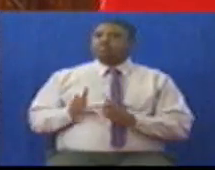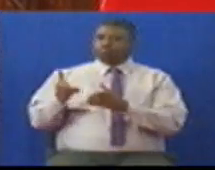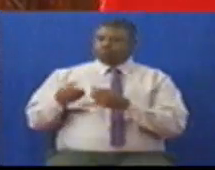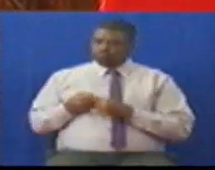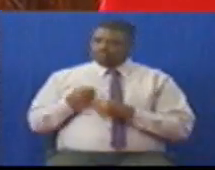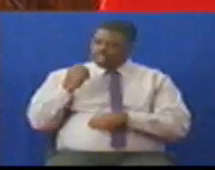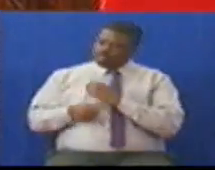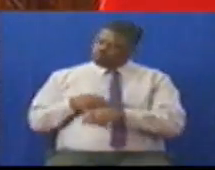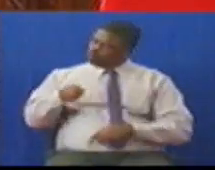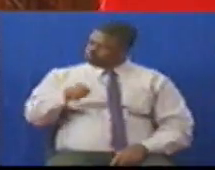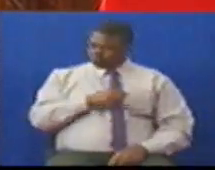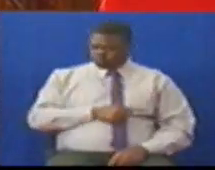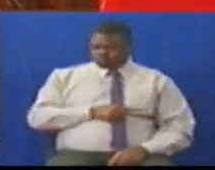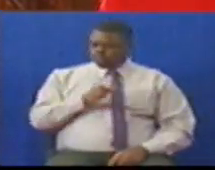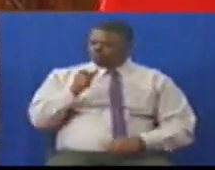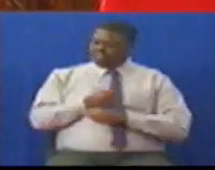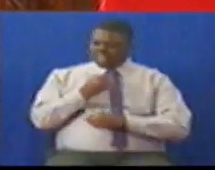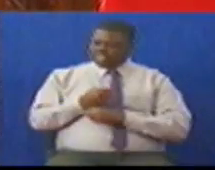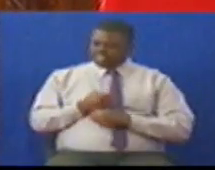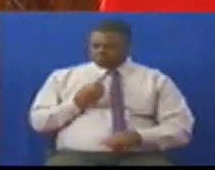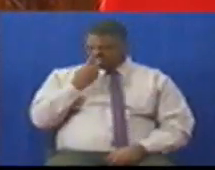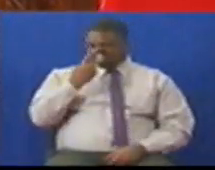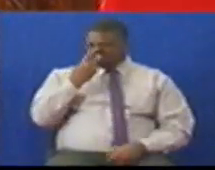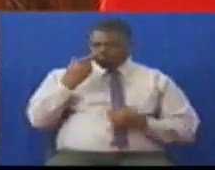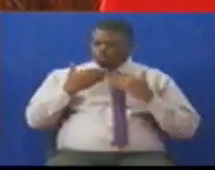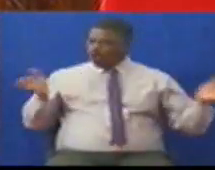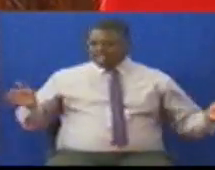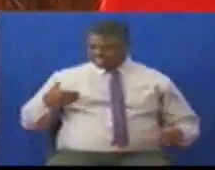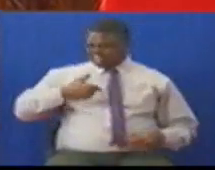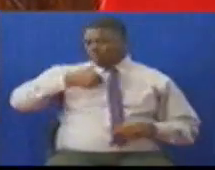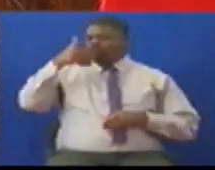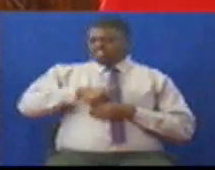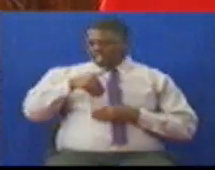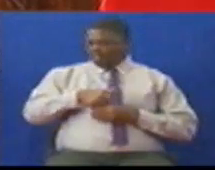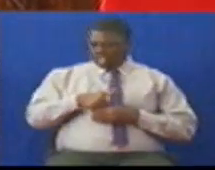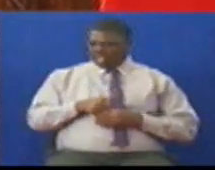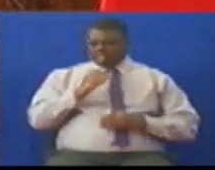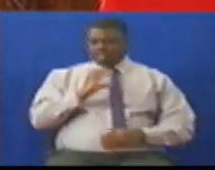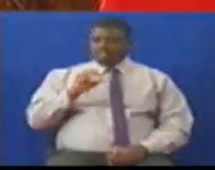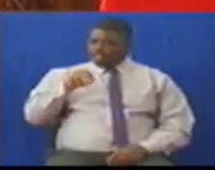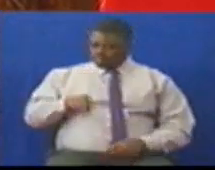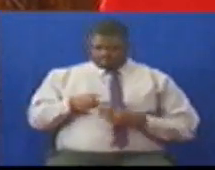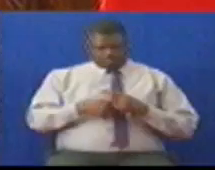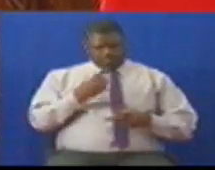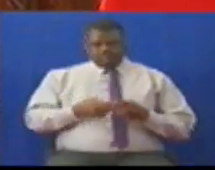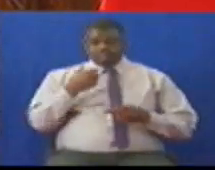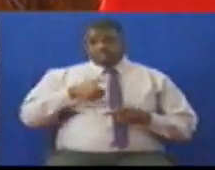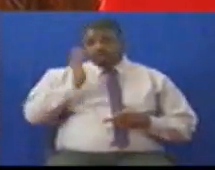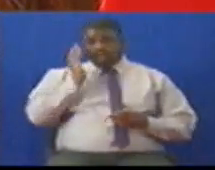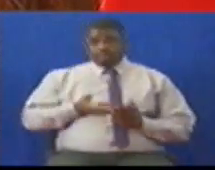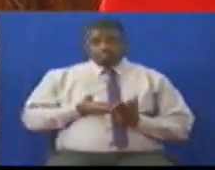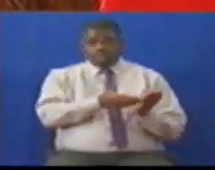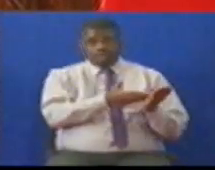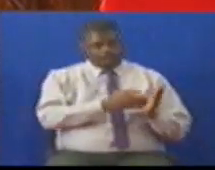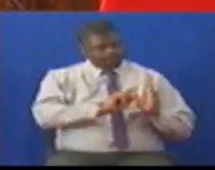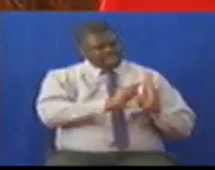kwa kujinasibu hadharani kwamba ni mwanachama wa chama tawala kinyume na maadili ya utumishi wa umma. B, serikali ilete mswada kwa